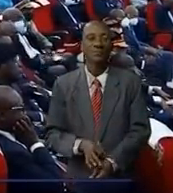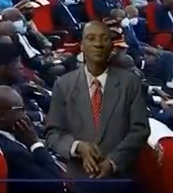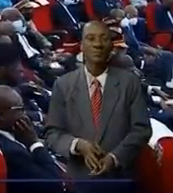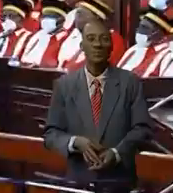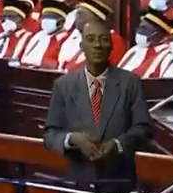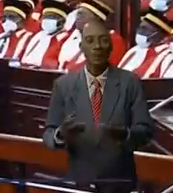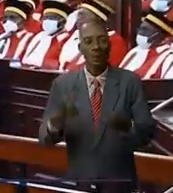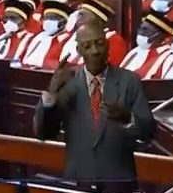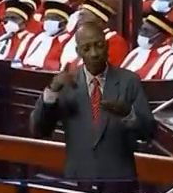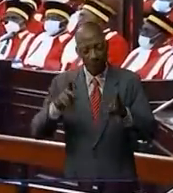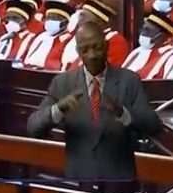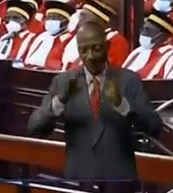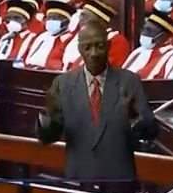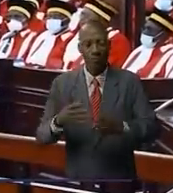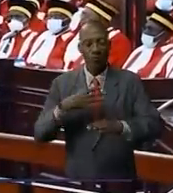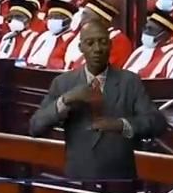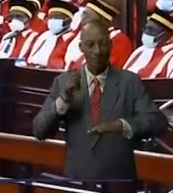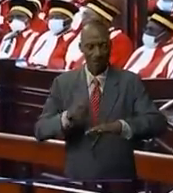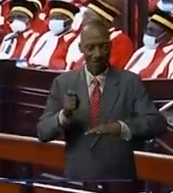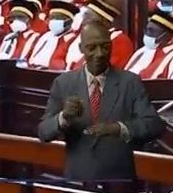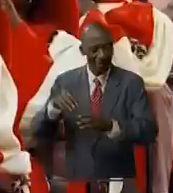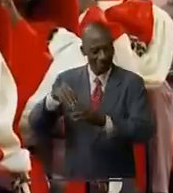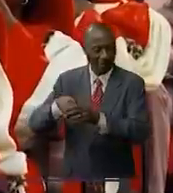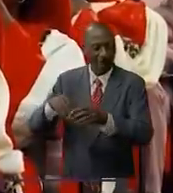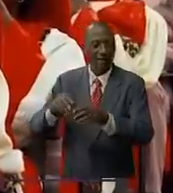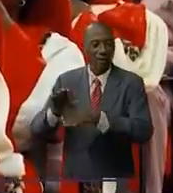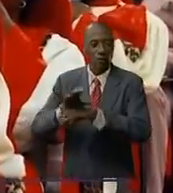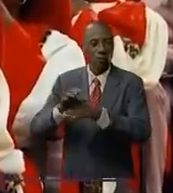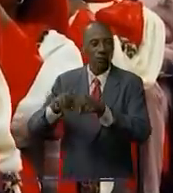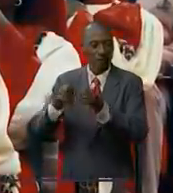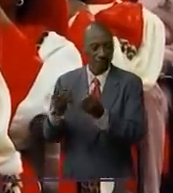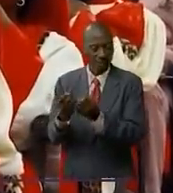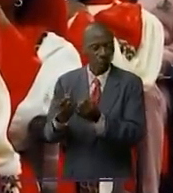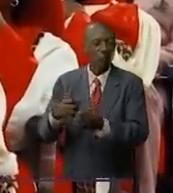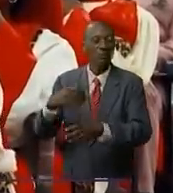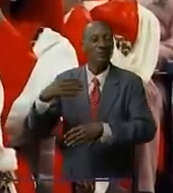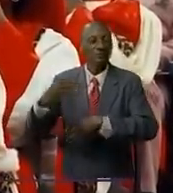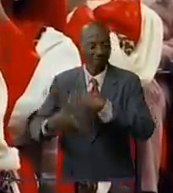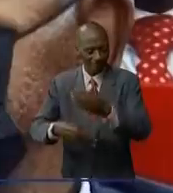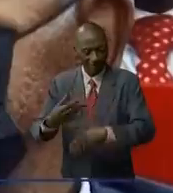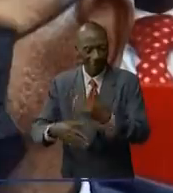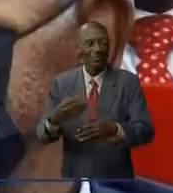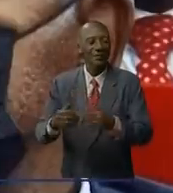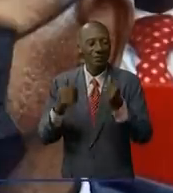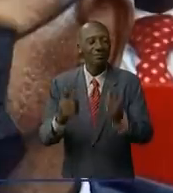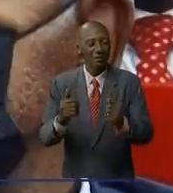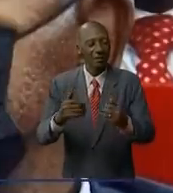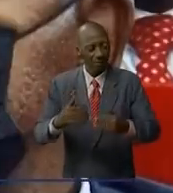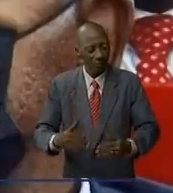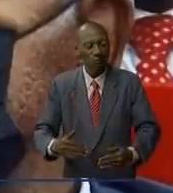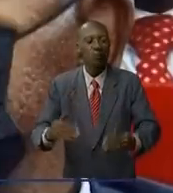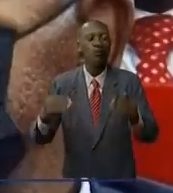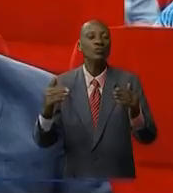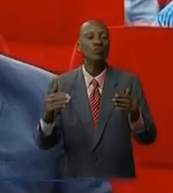pour permettre aux magistrats de se reconstituer. Pendant cette période, ils s'organisent toujours des audiences de